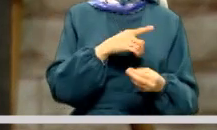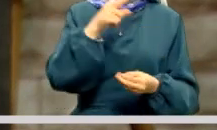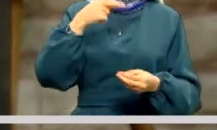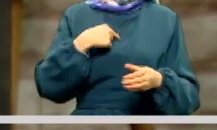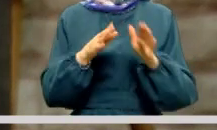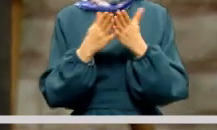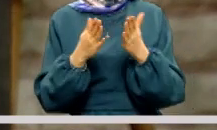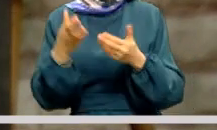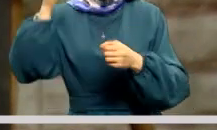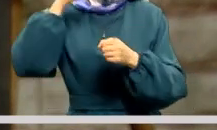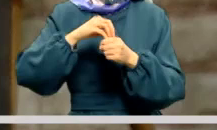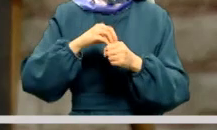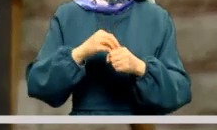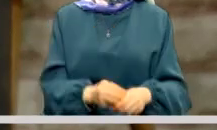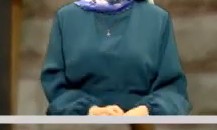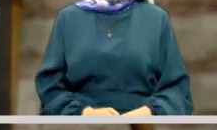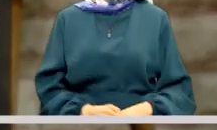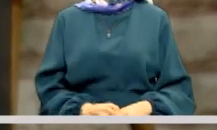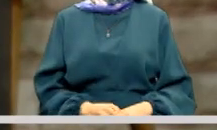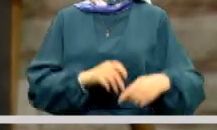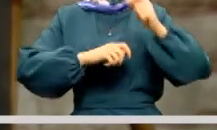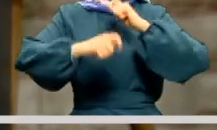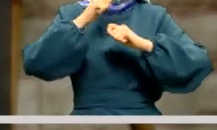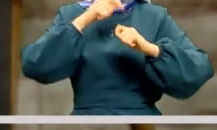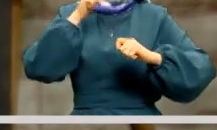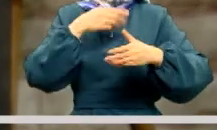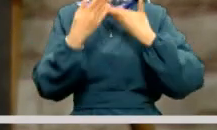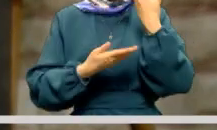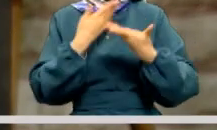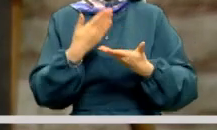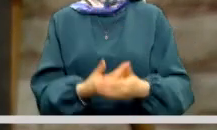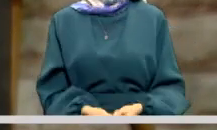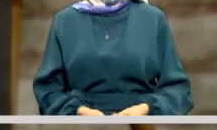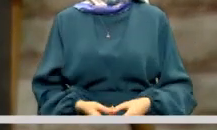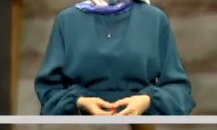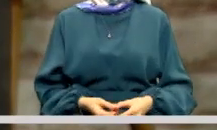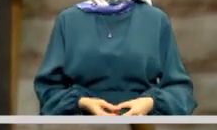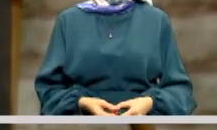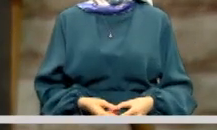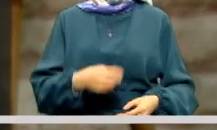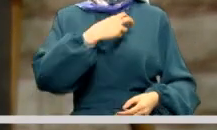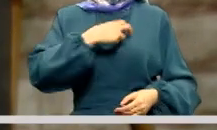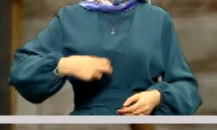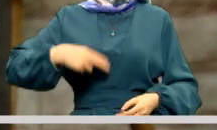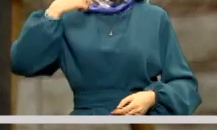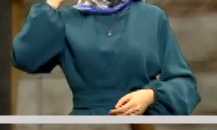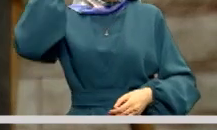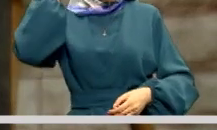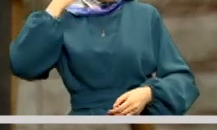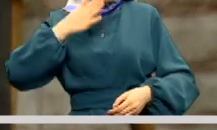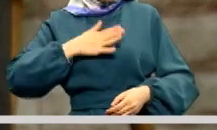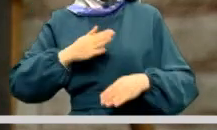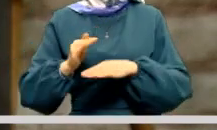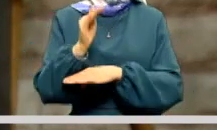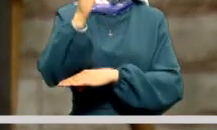kitaplarımızda Efendim uygulamalarımızda böyledir ve rivayet de böyledir Peygamberimizin yaşamında da